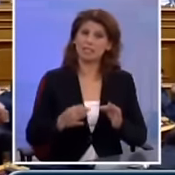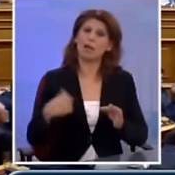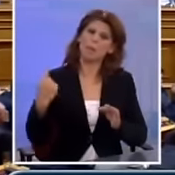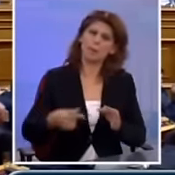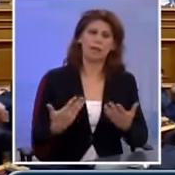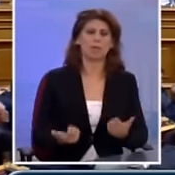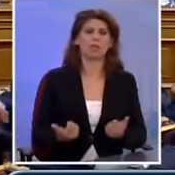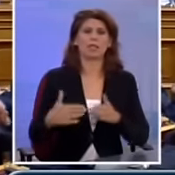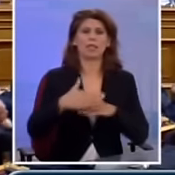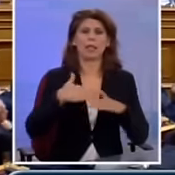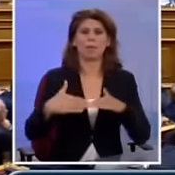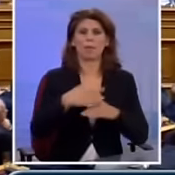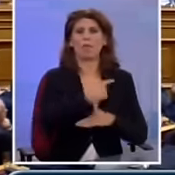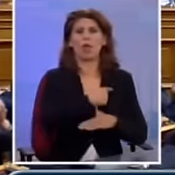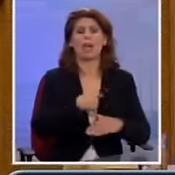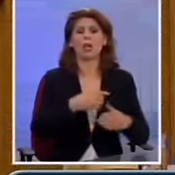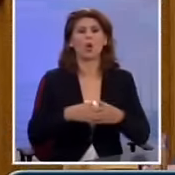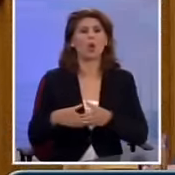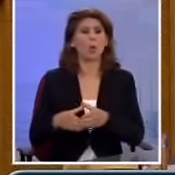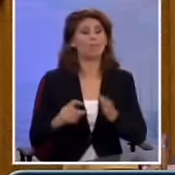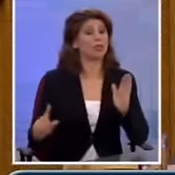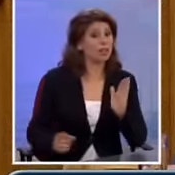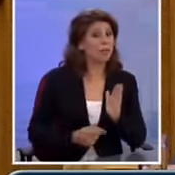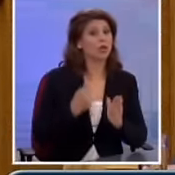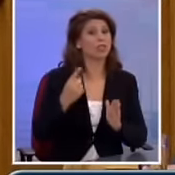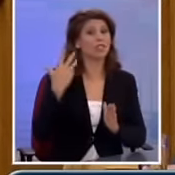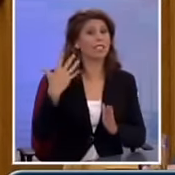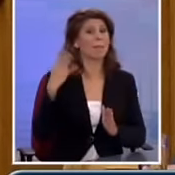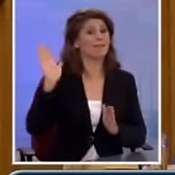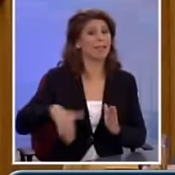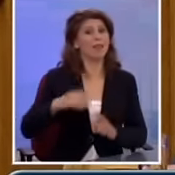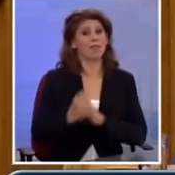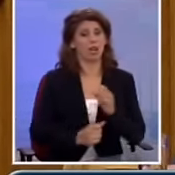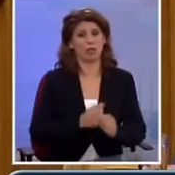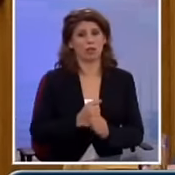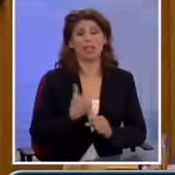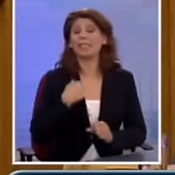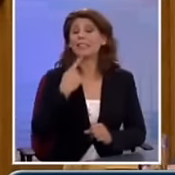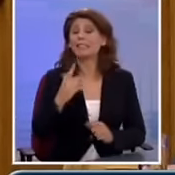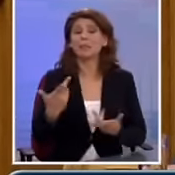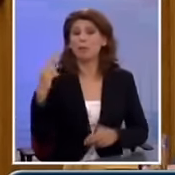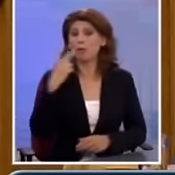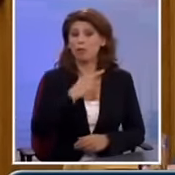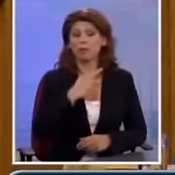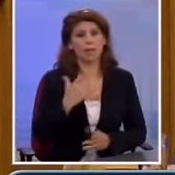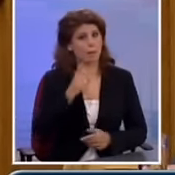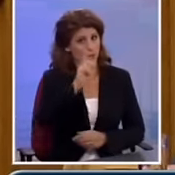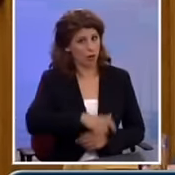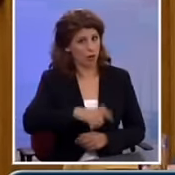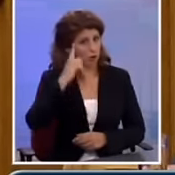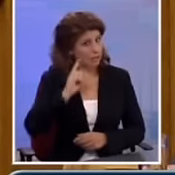ακολούθησαν σε επίπεδο αρχηγών κομμάτων, για πρώτη φορά τα 5 τελευταία χρόνια, είχε πει, επειδή γνώριζε, το